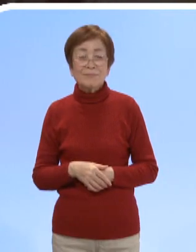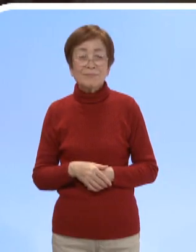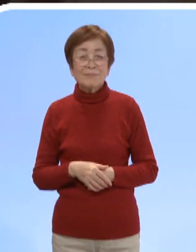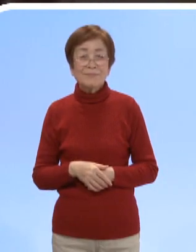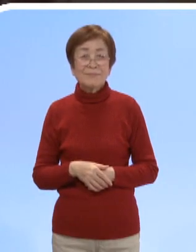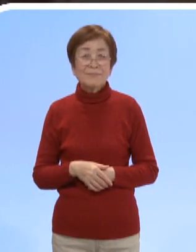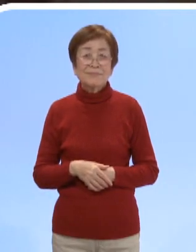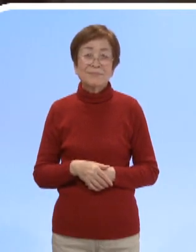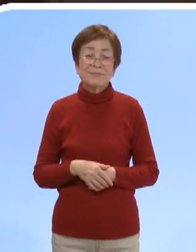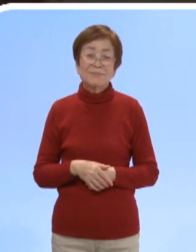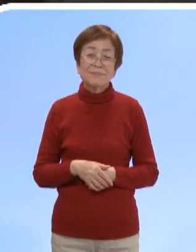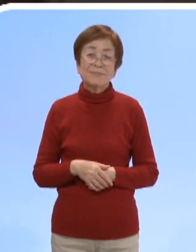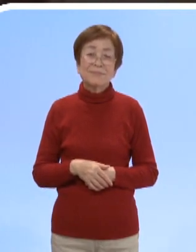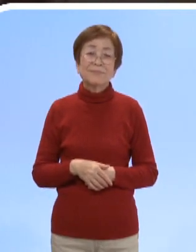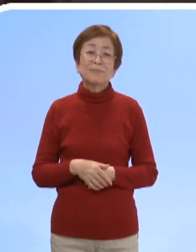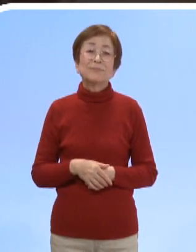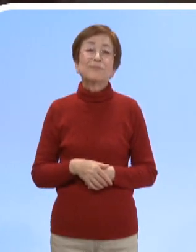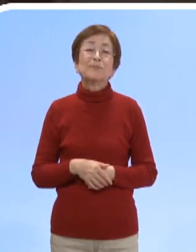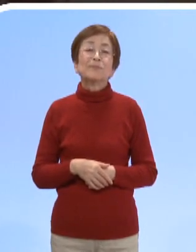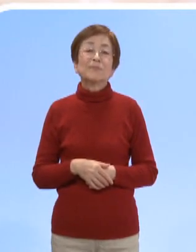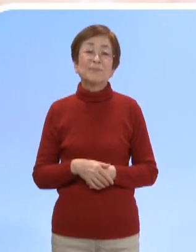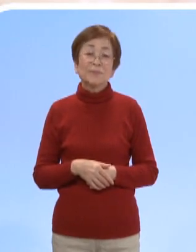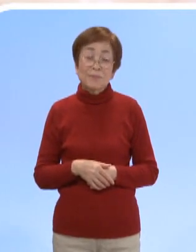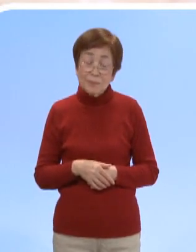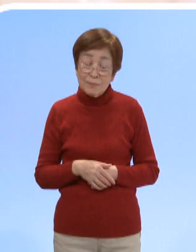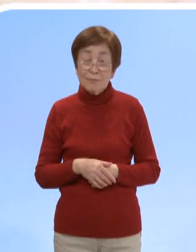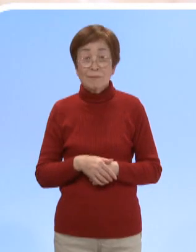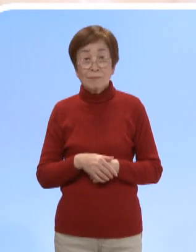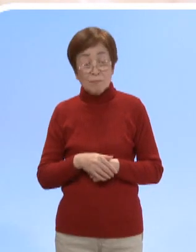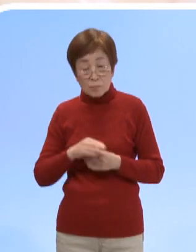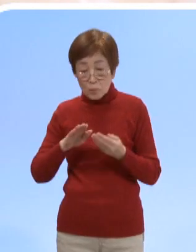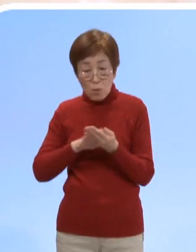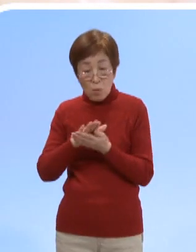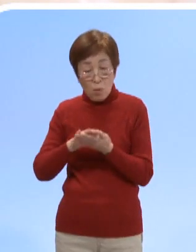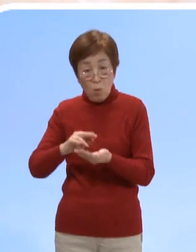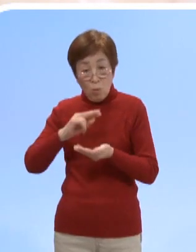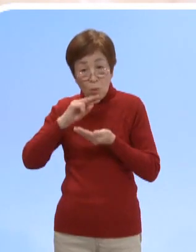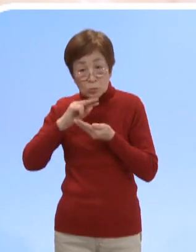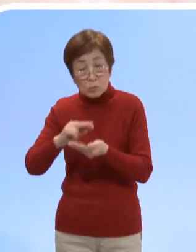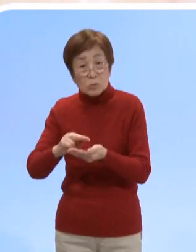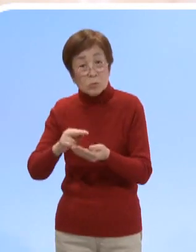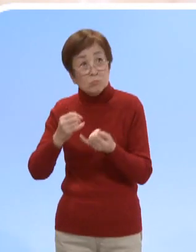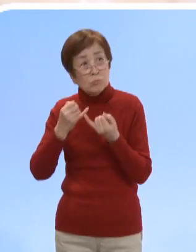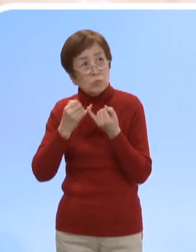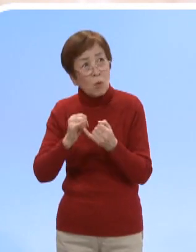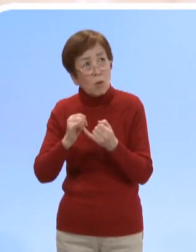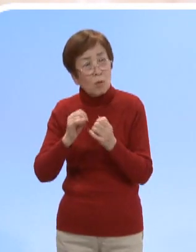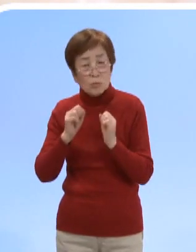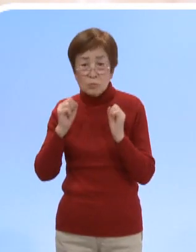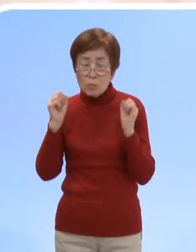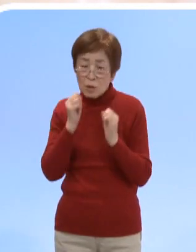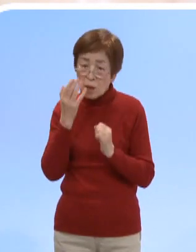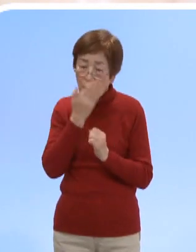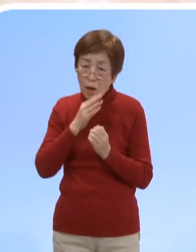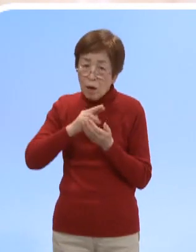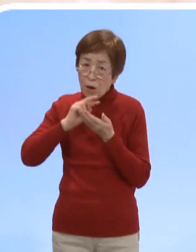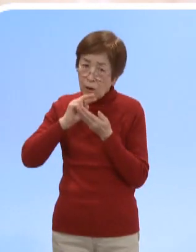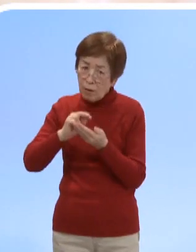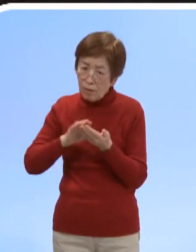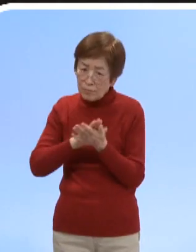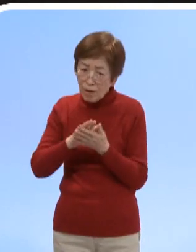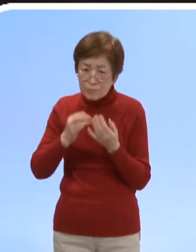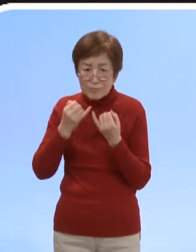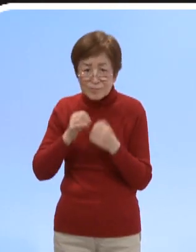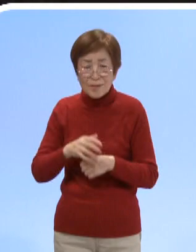お餅みたい。 ひんやりした大福のような感覚。 そうです